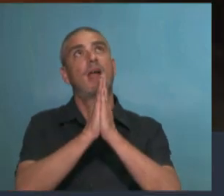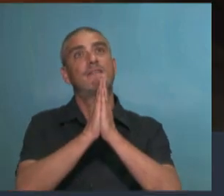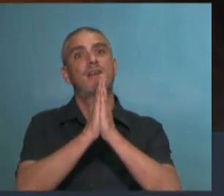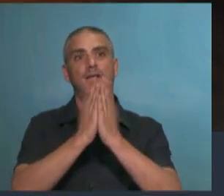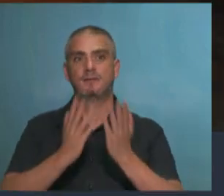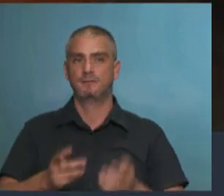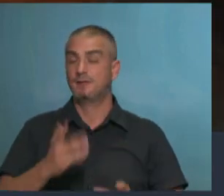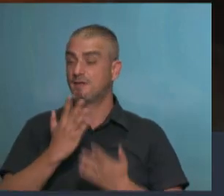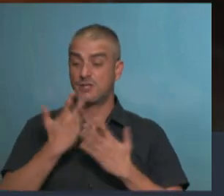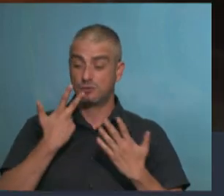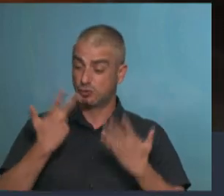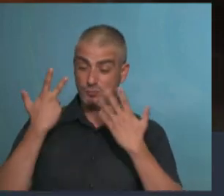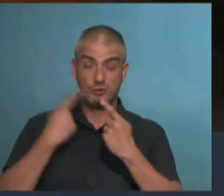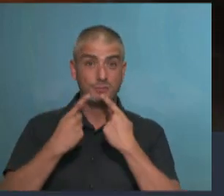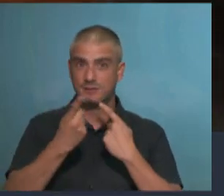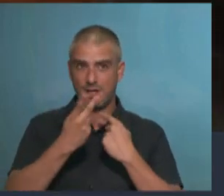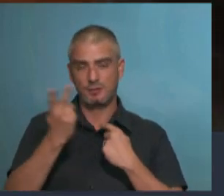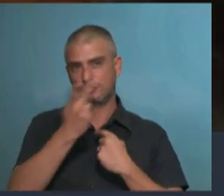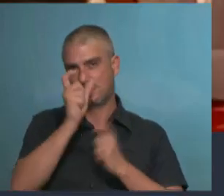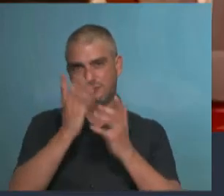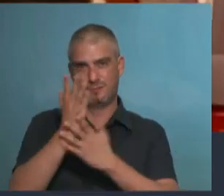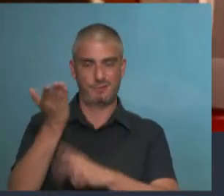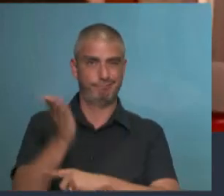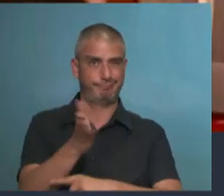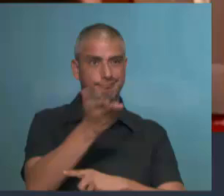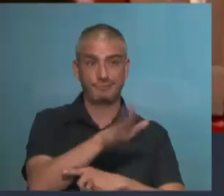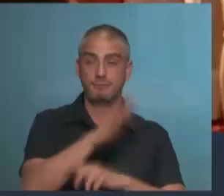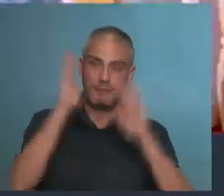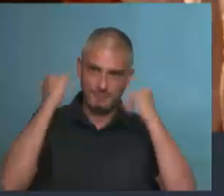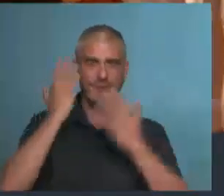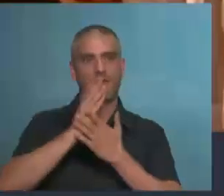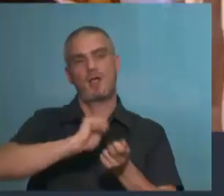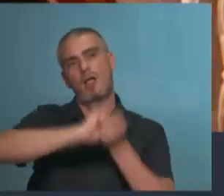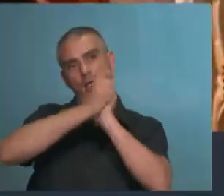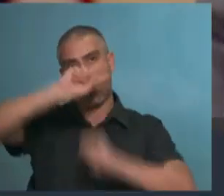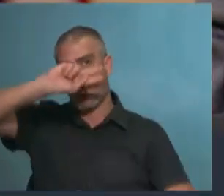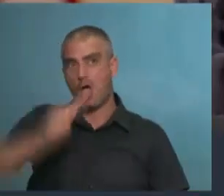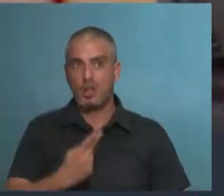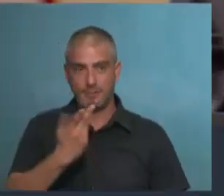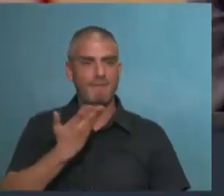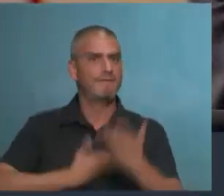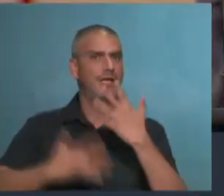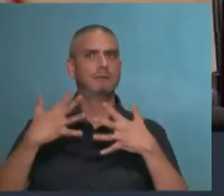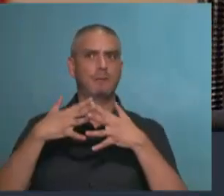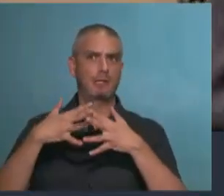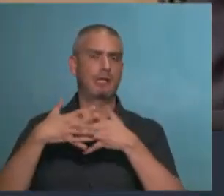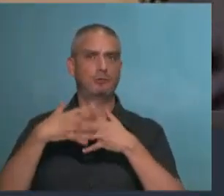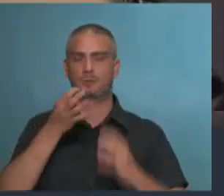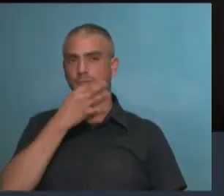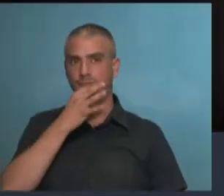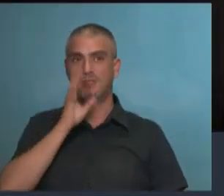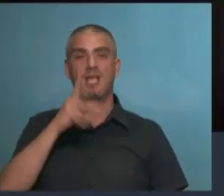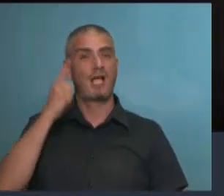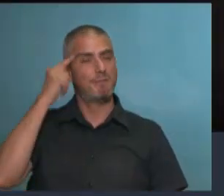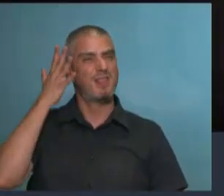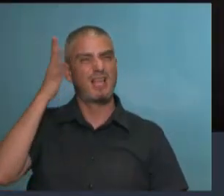שמונה שנים אחרי השיחה הזאת, שני הדוברים כבר לא איתנו, מצרים הספיקה לעבור הפיכה נוספת והיחסים מול ארצות הברית השתפרו. וגם התחזיות